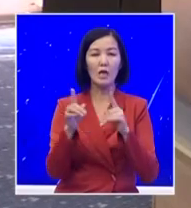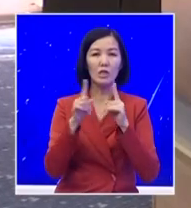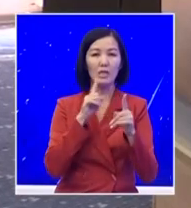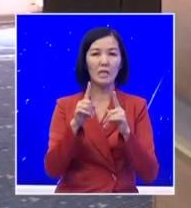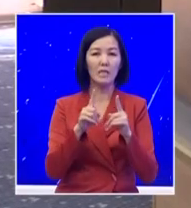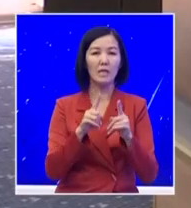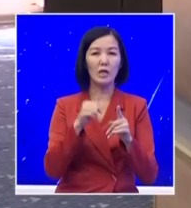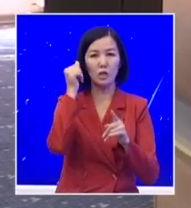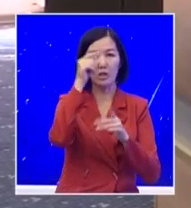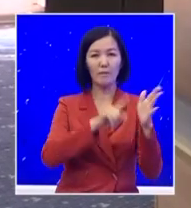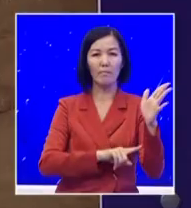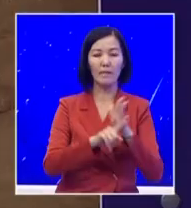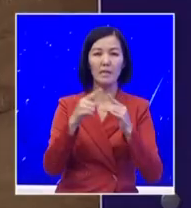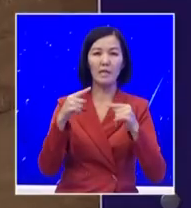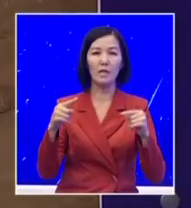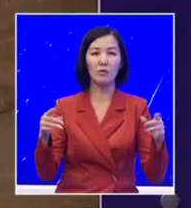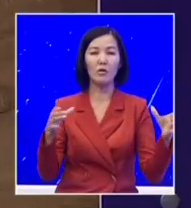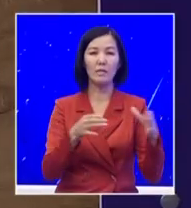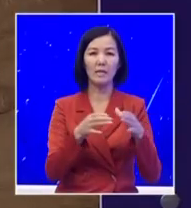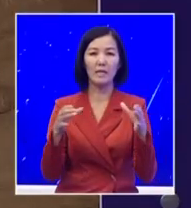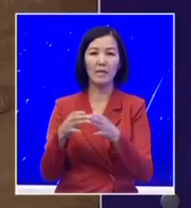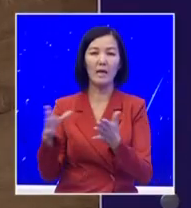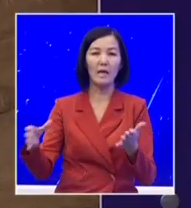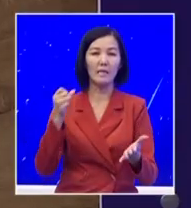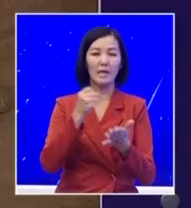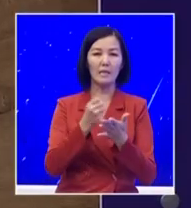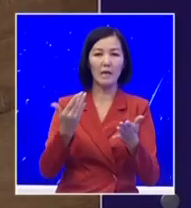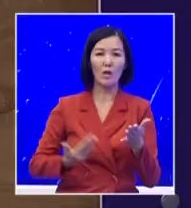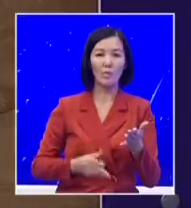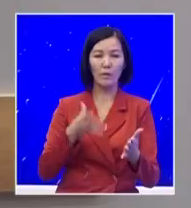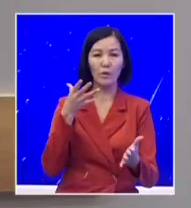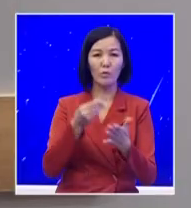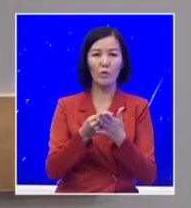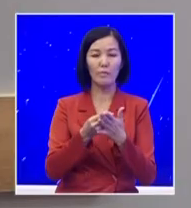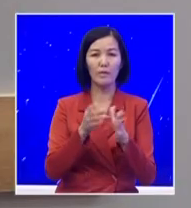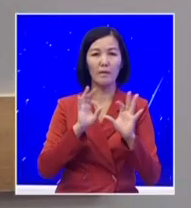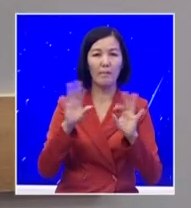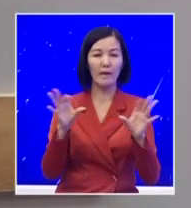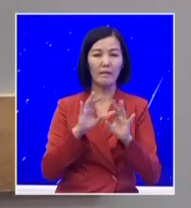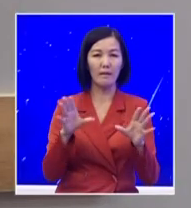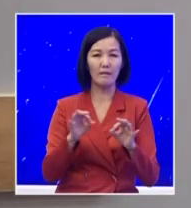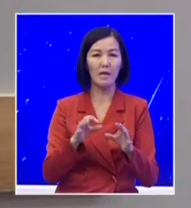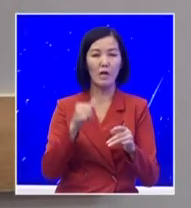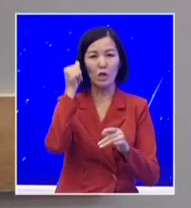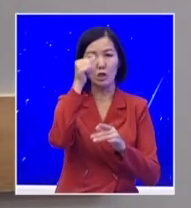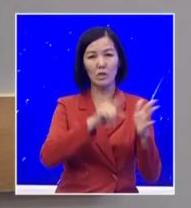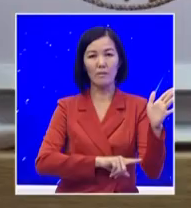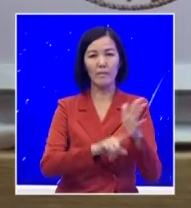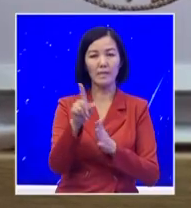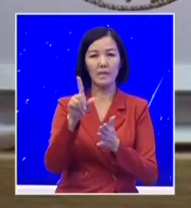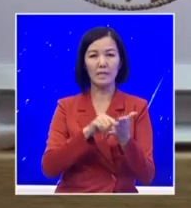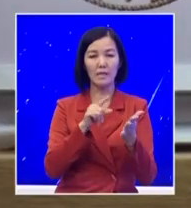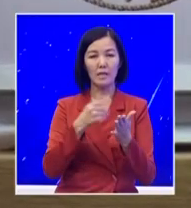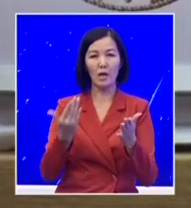Жиында мамандар жыл басынан әртүрлі санаттағы азаматтарға тағайындалған әлеуметтік төлемдер жайын баяндады. Айтуларынша, жыл басынан зейнетақы